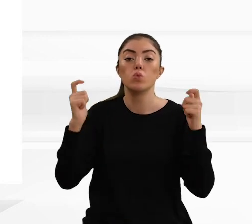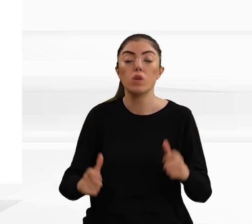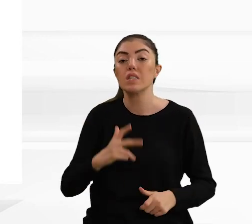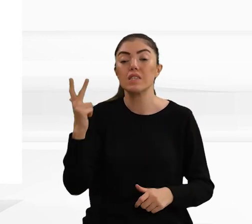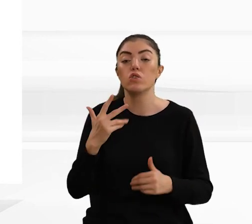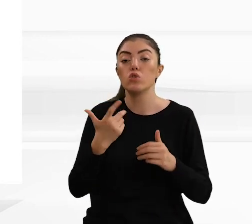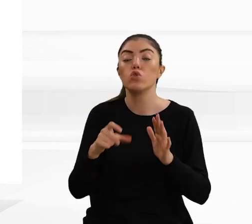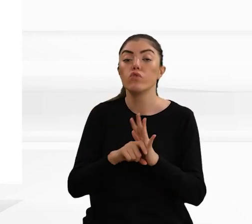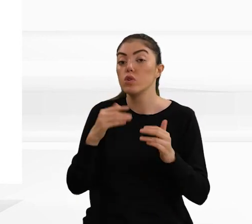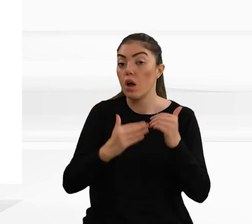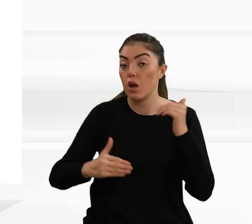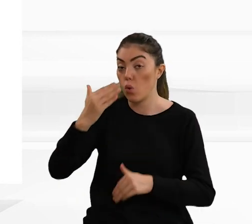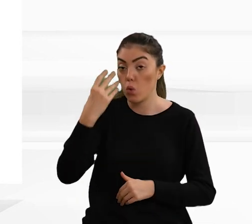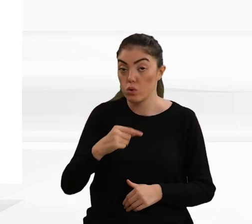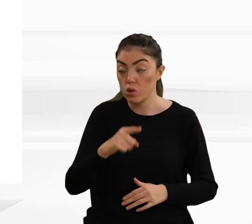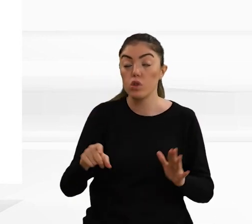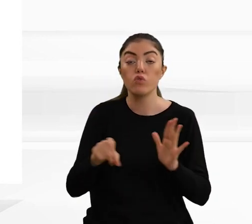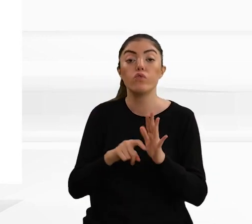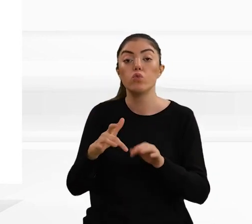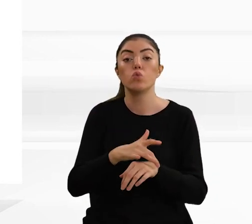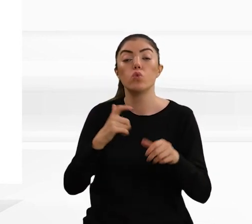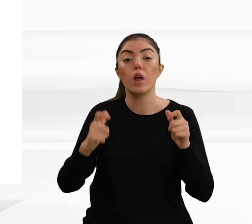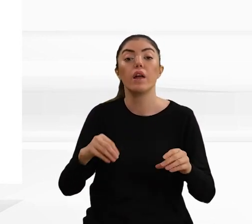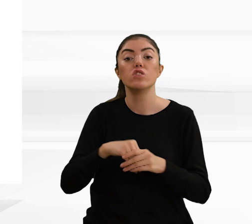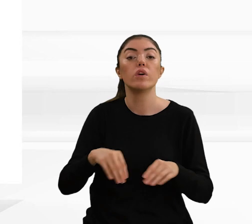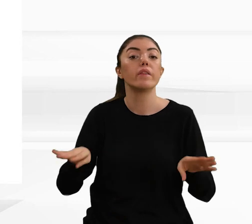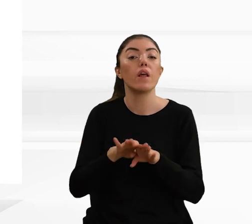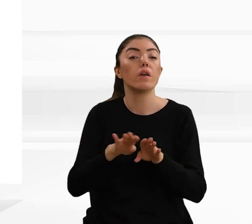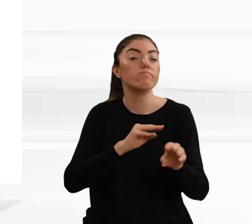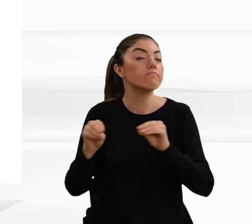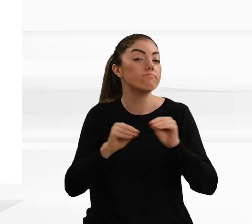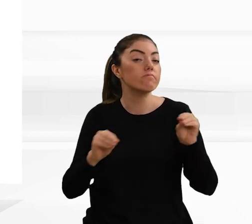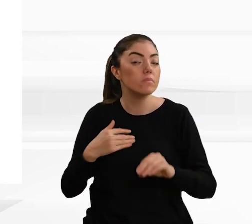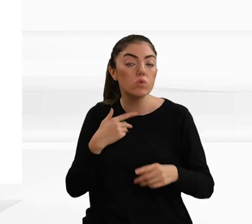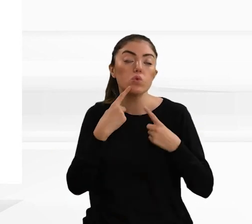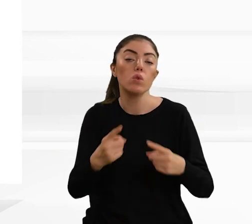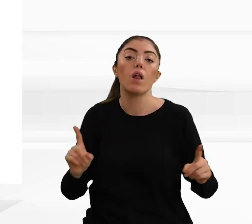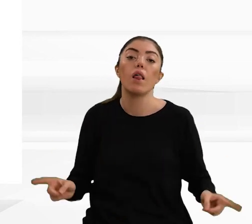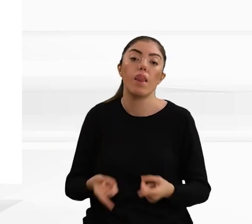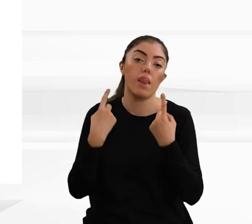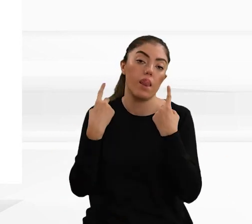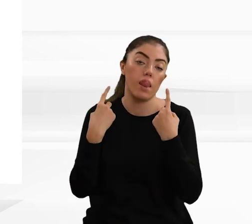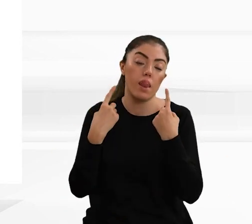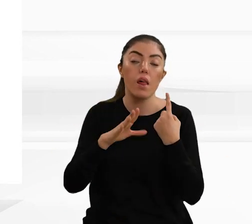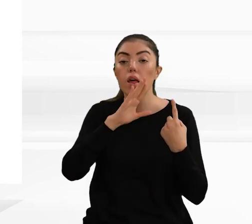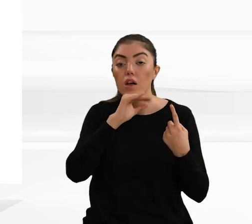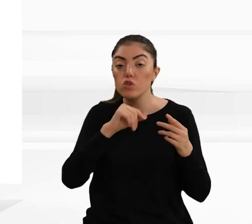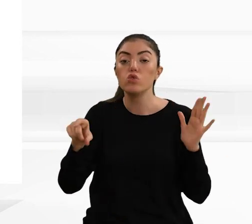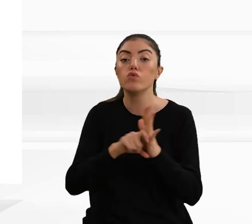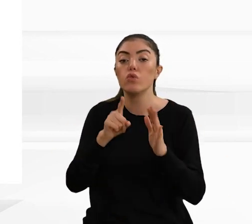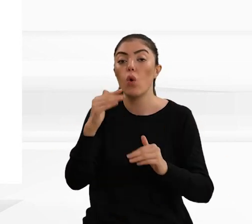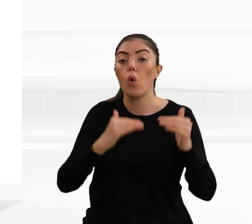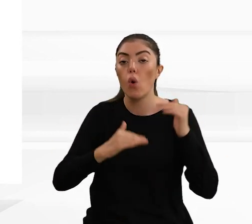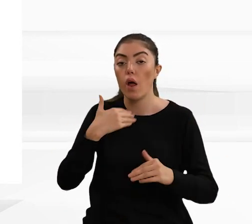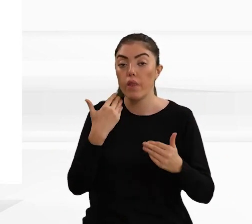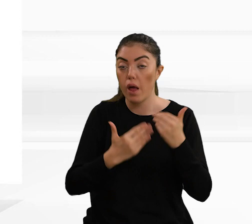hızlı Nüfus artışı olduğunda nüfusun ülke içinde dengeli dağılacak III söylenemez yaşlı nüfus